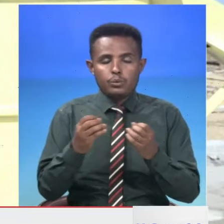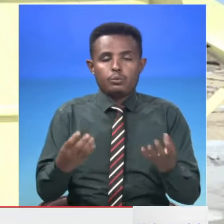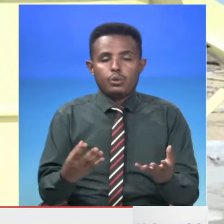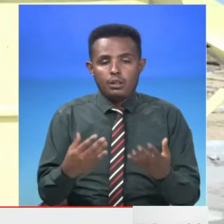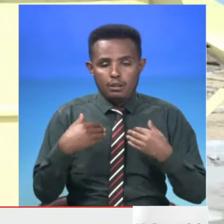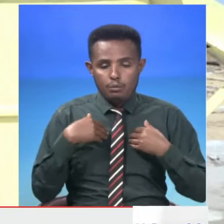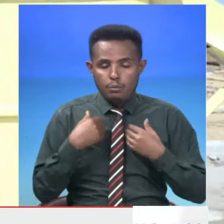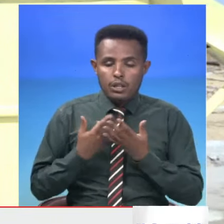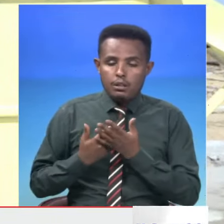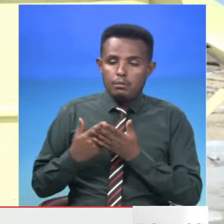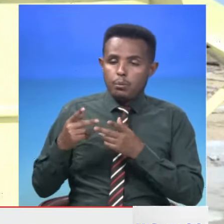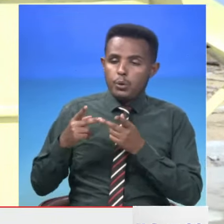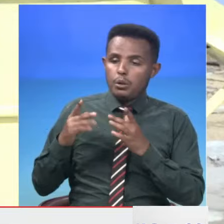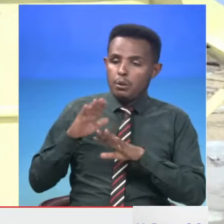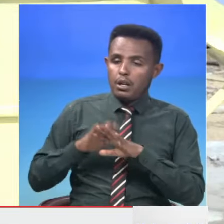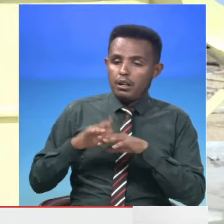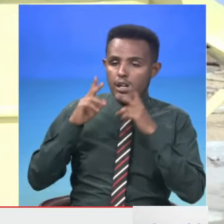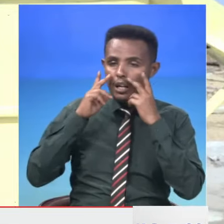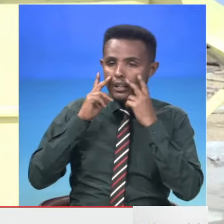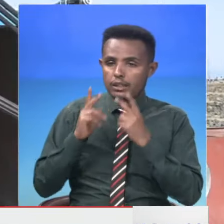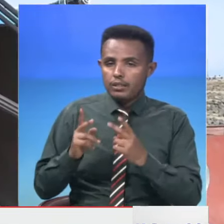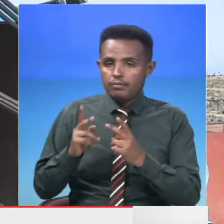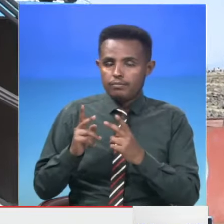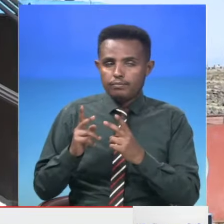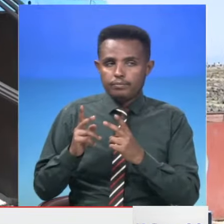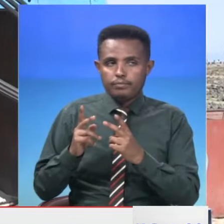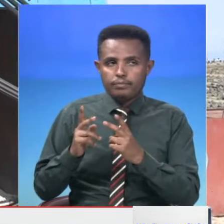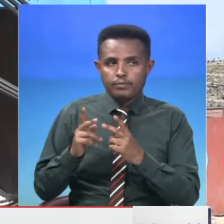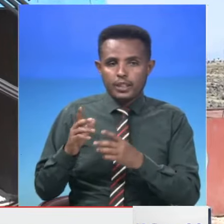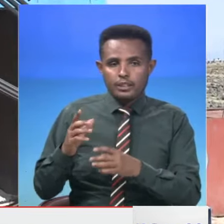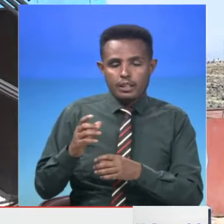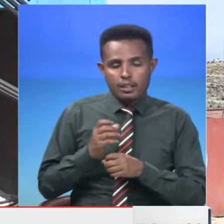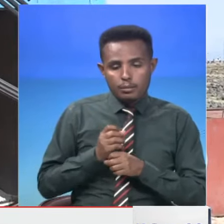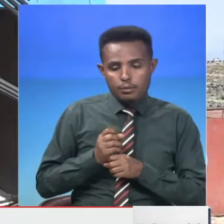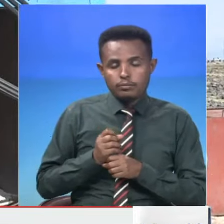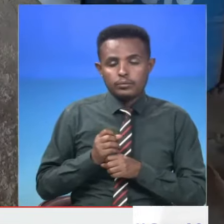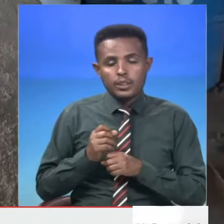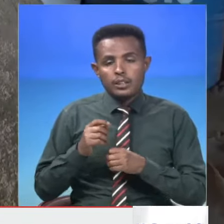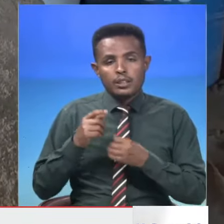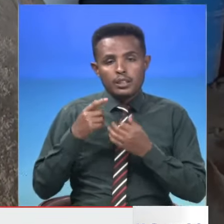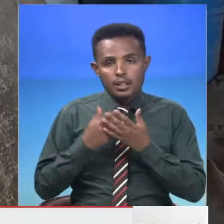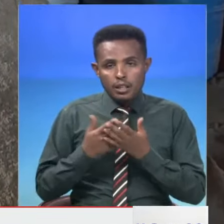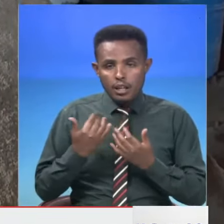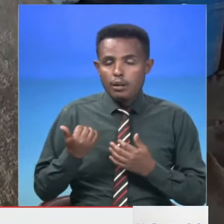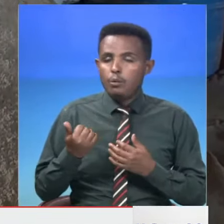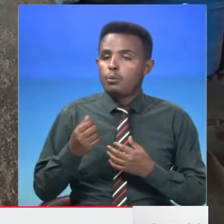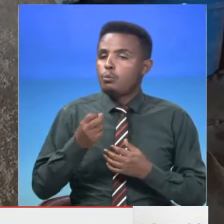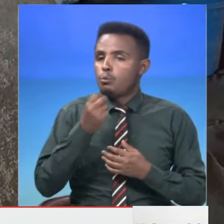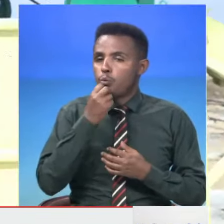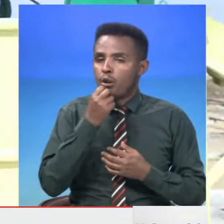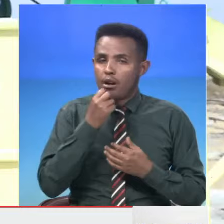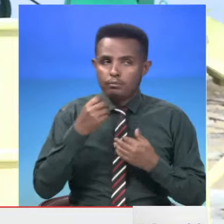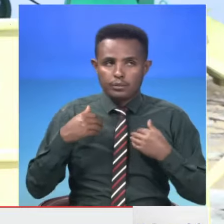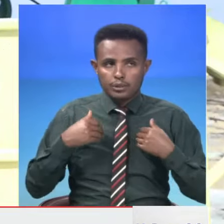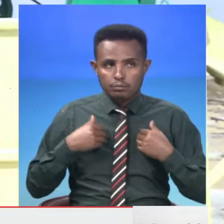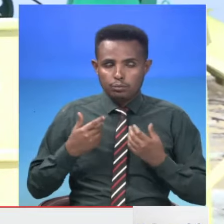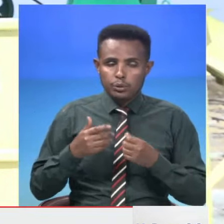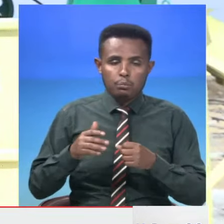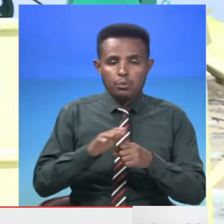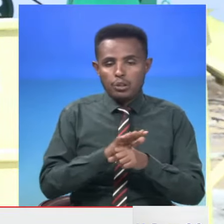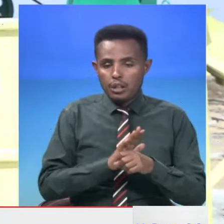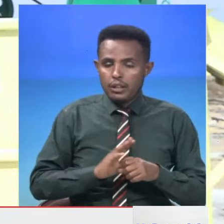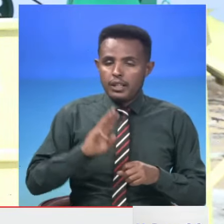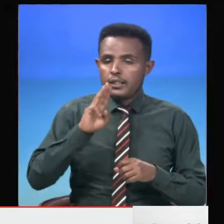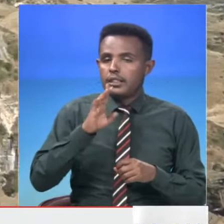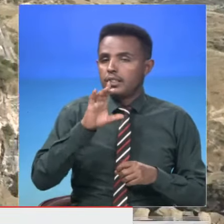ሄደን አይተን ቦታው ላይ ከነሱ ጋር ሄጄ ቦታውን እንትን ብለን ታርክ አሁን ቦታው የውሃው ታንከሩን ውሃውን እየሞላን ነው እ